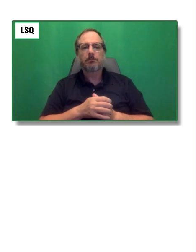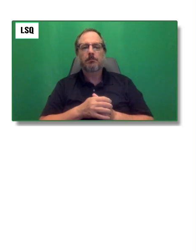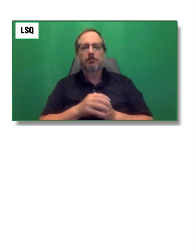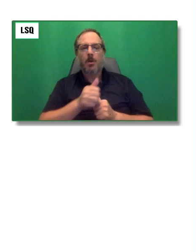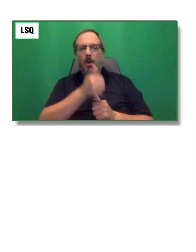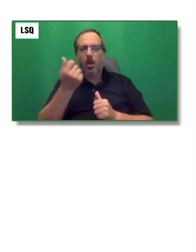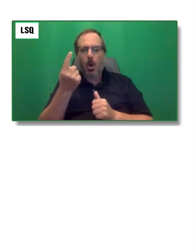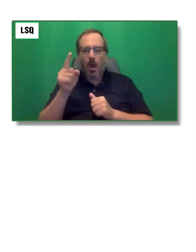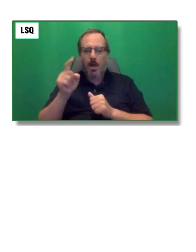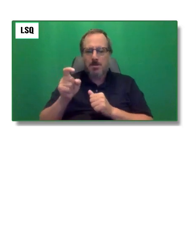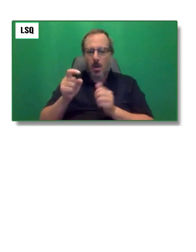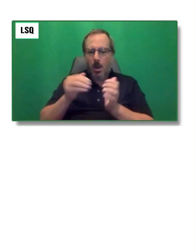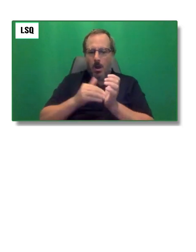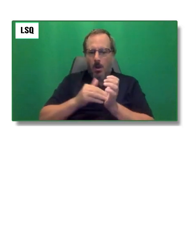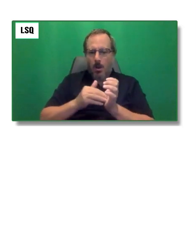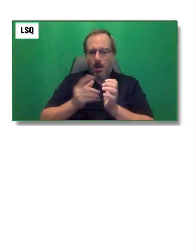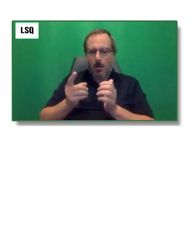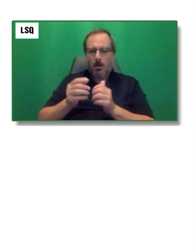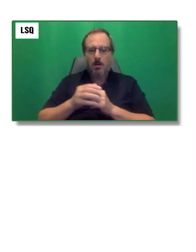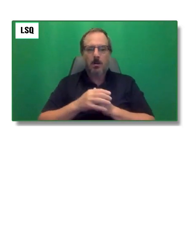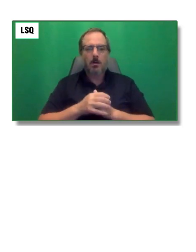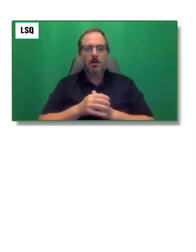Oui, et j'ai une autre question.